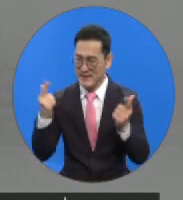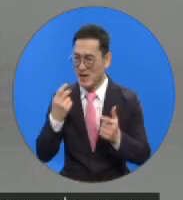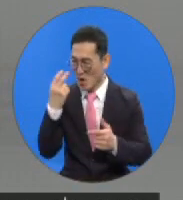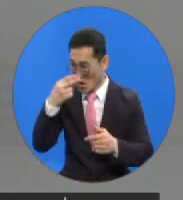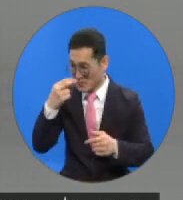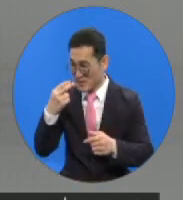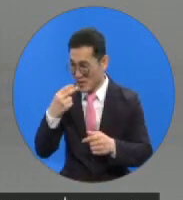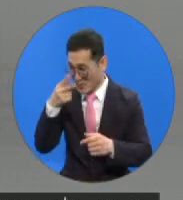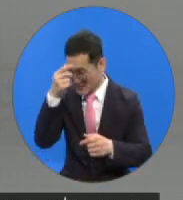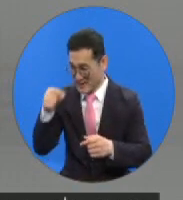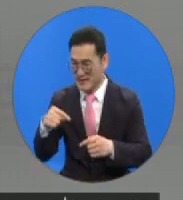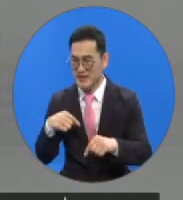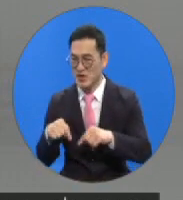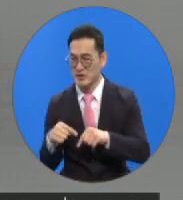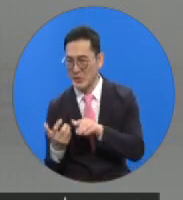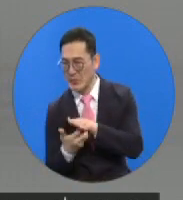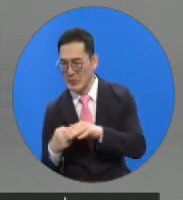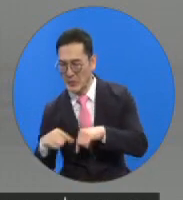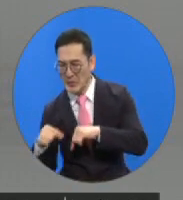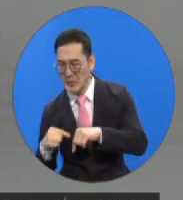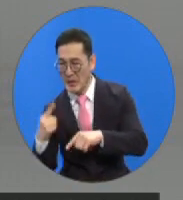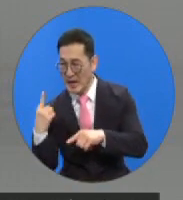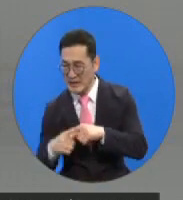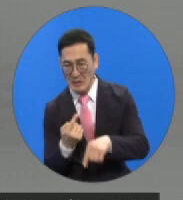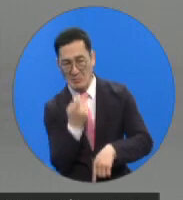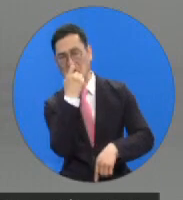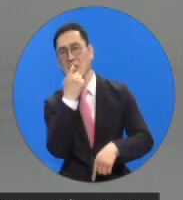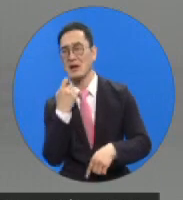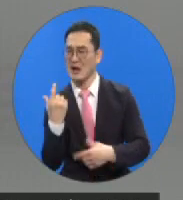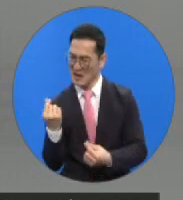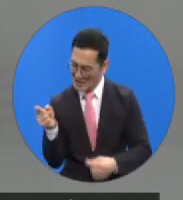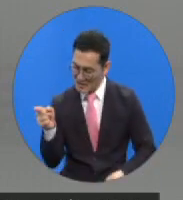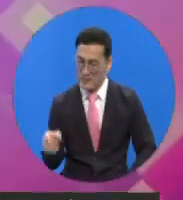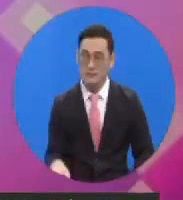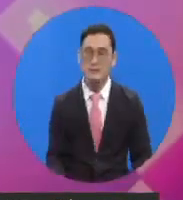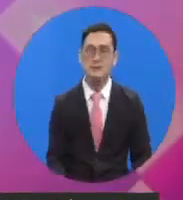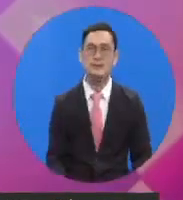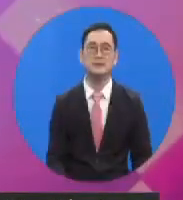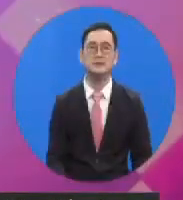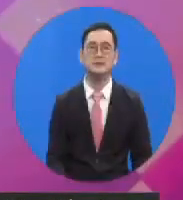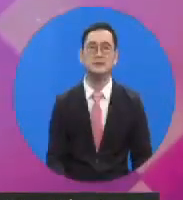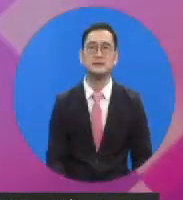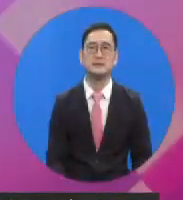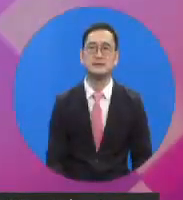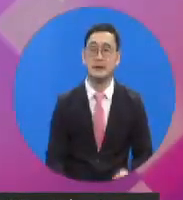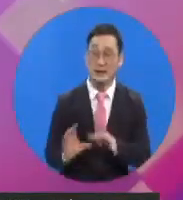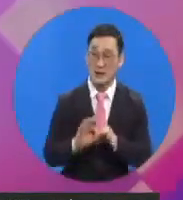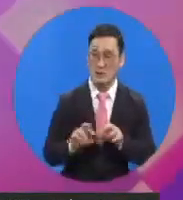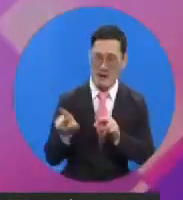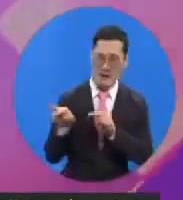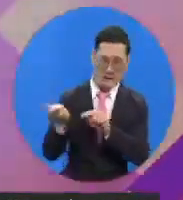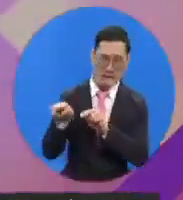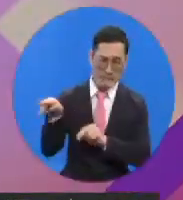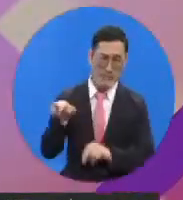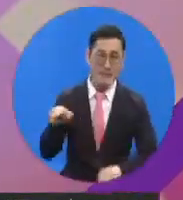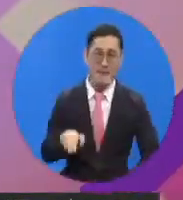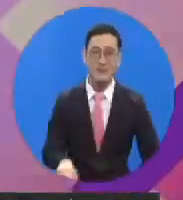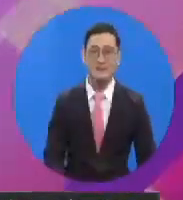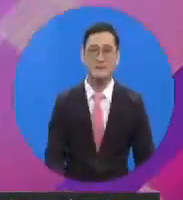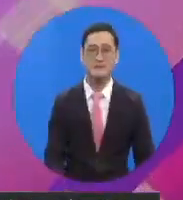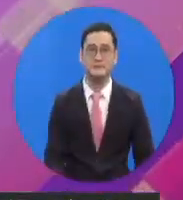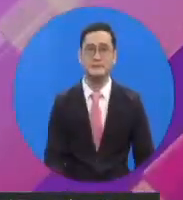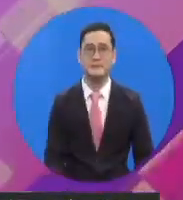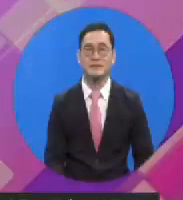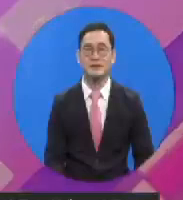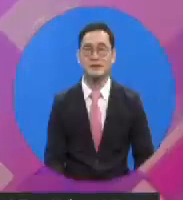게이트입니다. 라고 반박을 했습니다. 추미애 장관 강기정 전 수석이 즉각 반박을 하고 있는 모양새인 셈이죠. 이재민